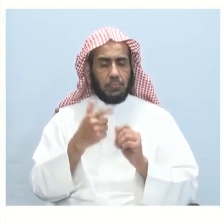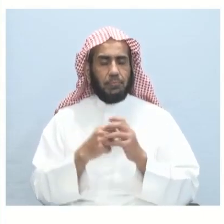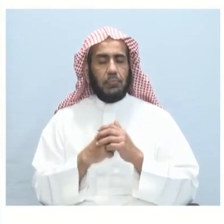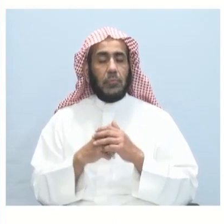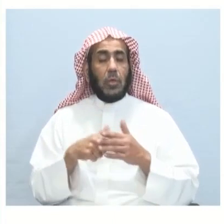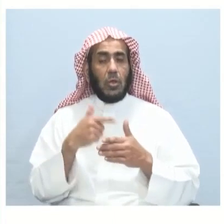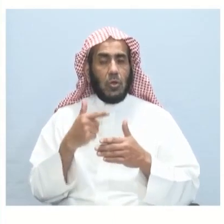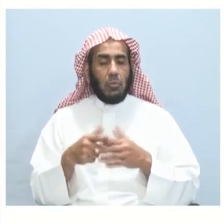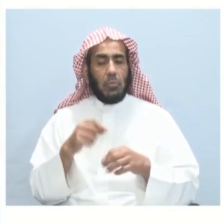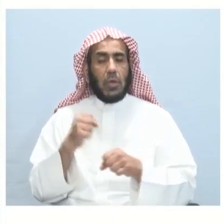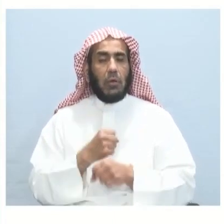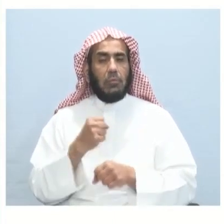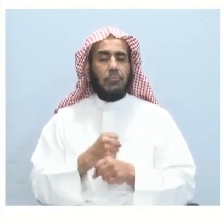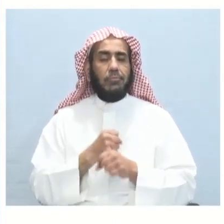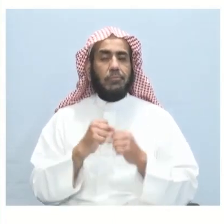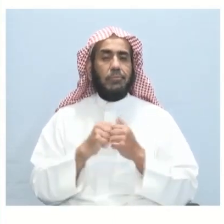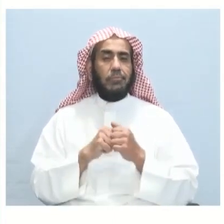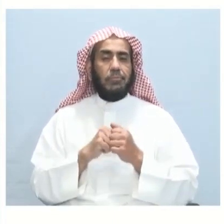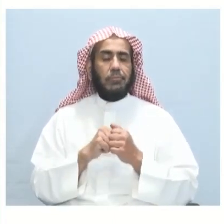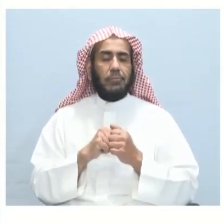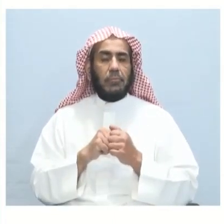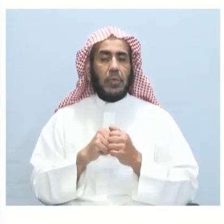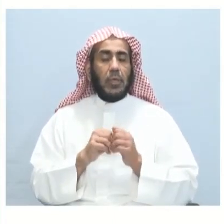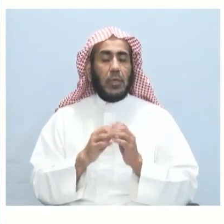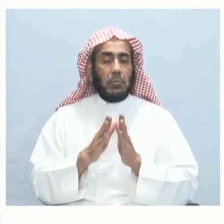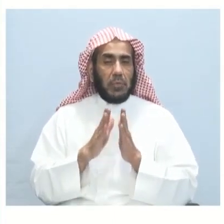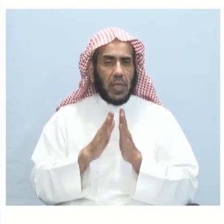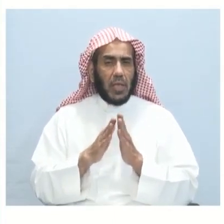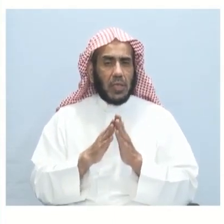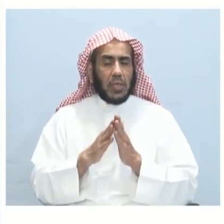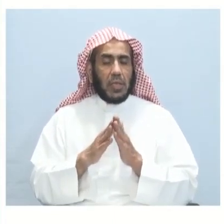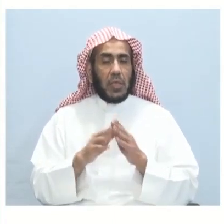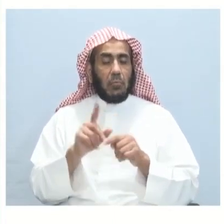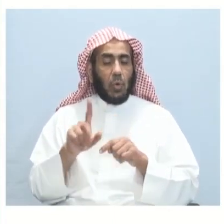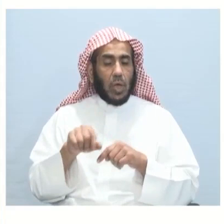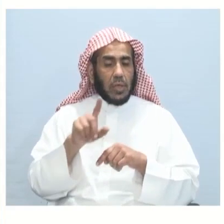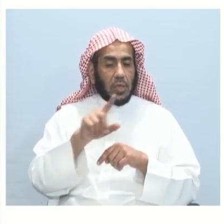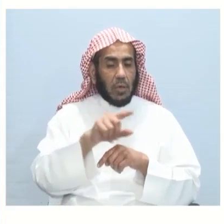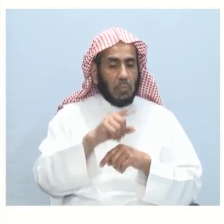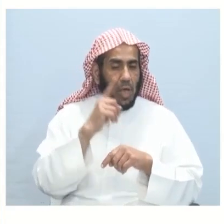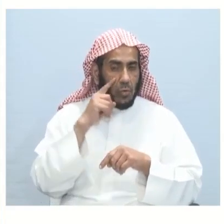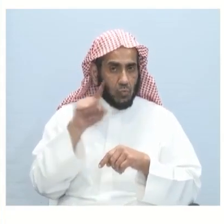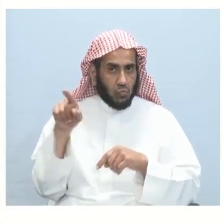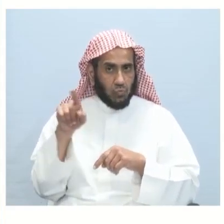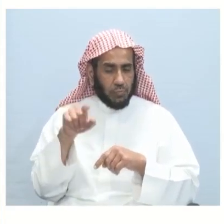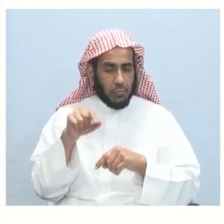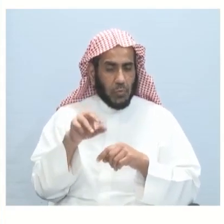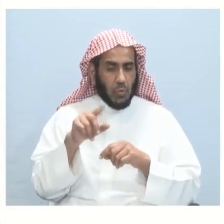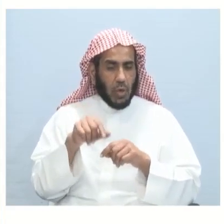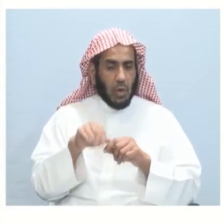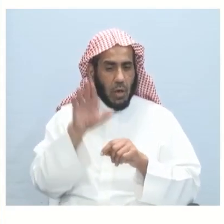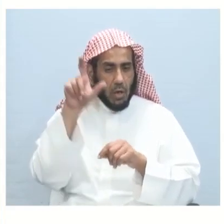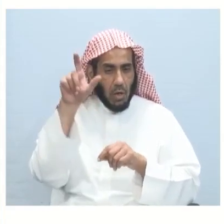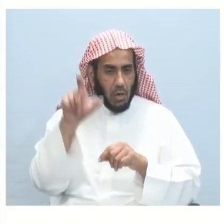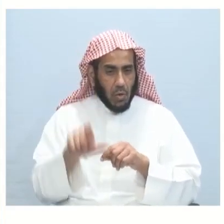ثم نقوم بتحديد المخطط البياني ومن قائمه